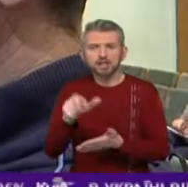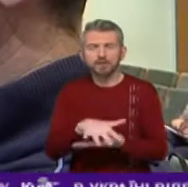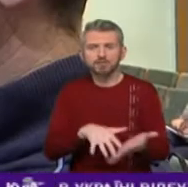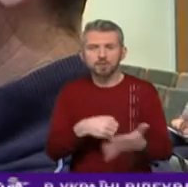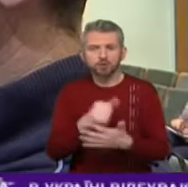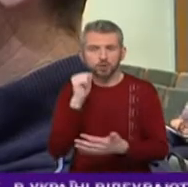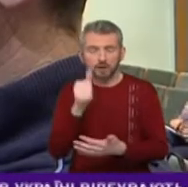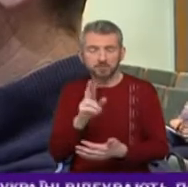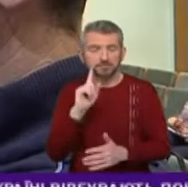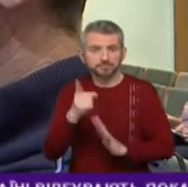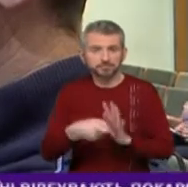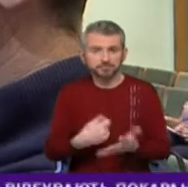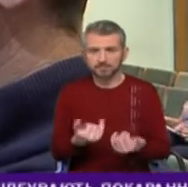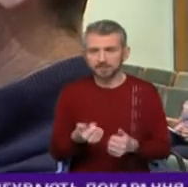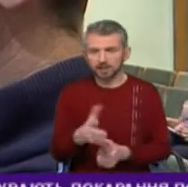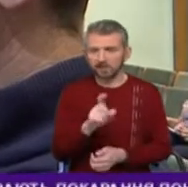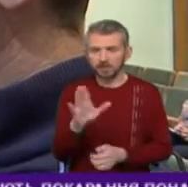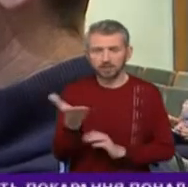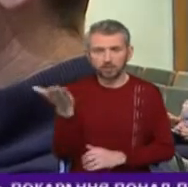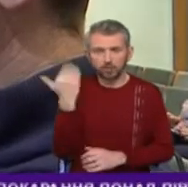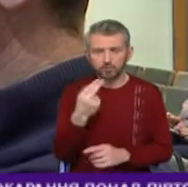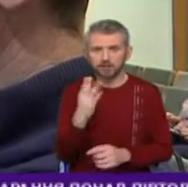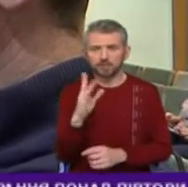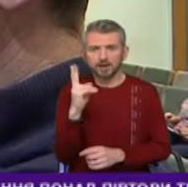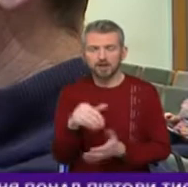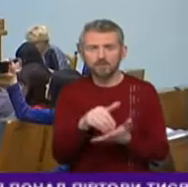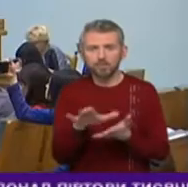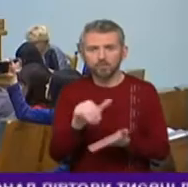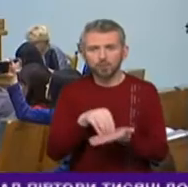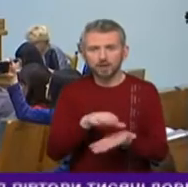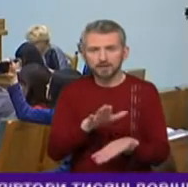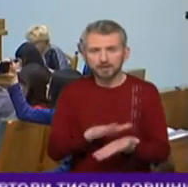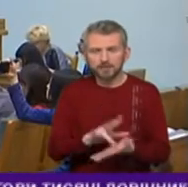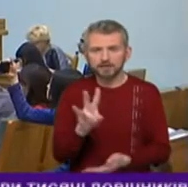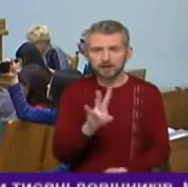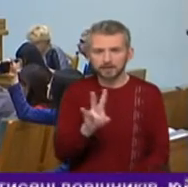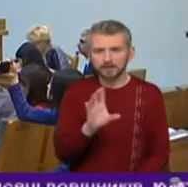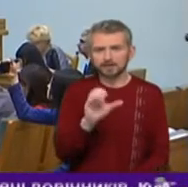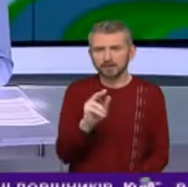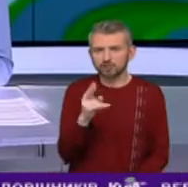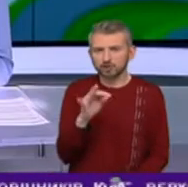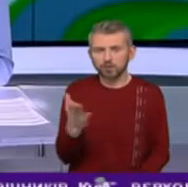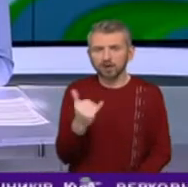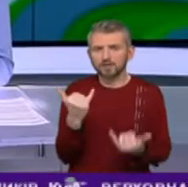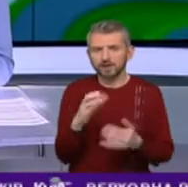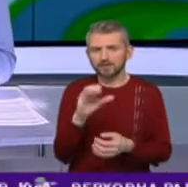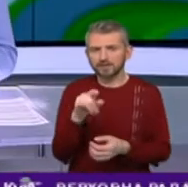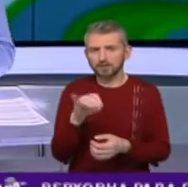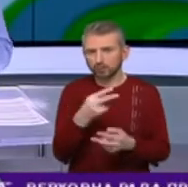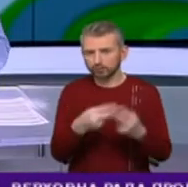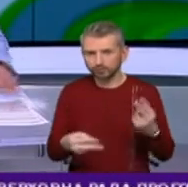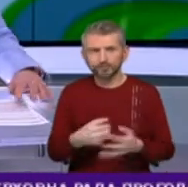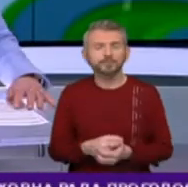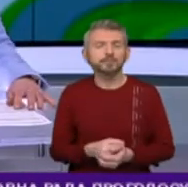завтра. І, як стало відомо, буквально кілька хвилин тому ЦВК відмовила у реєстрації Надії Савченко, яка зараз сидить у СІЗО.